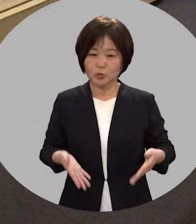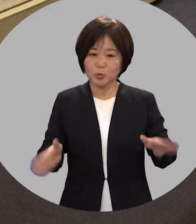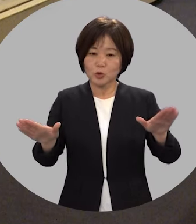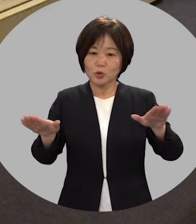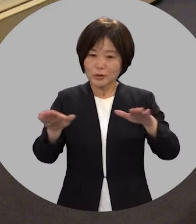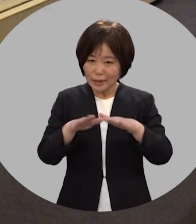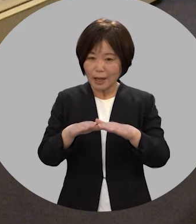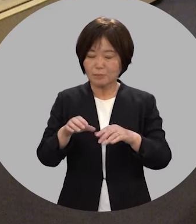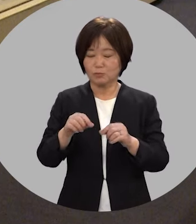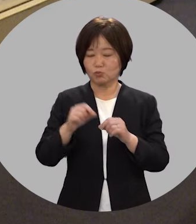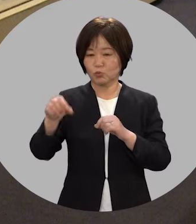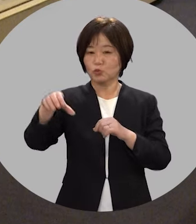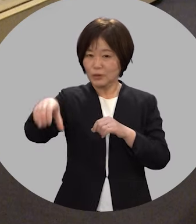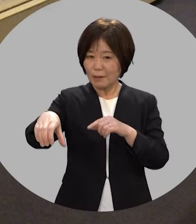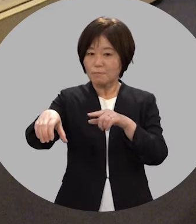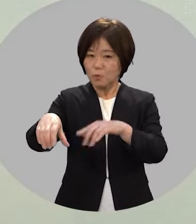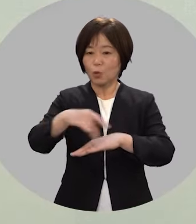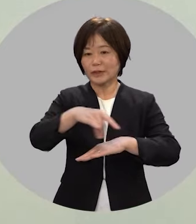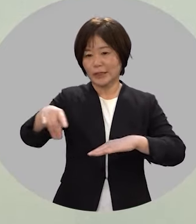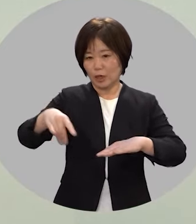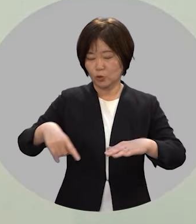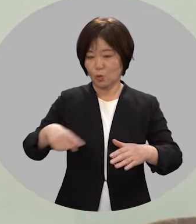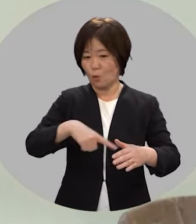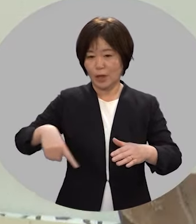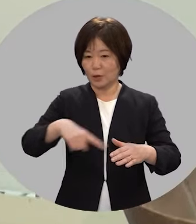をご紹介します。